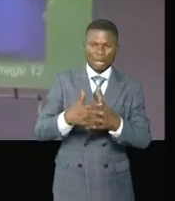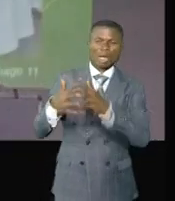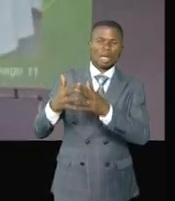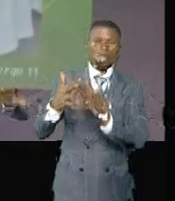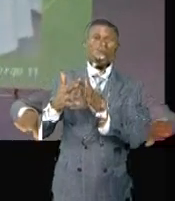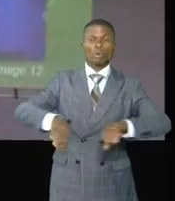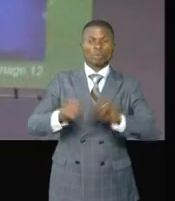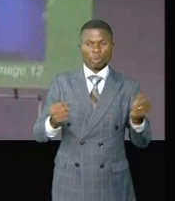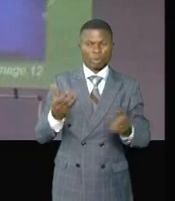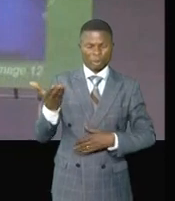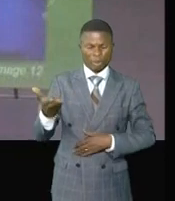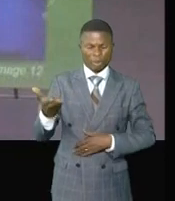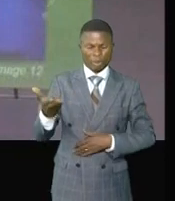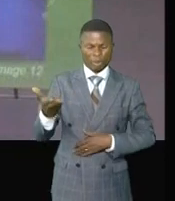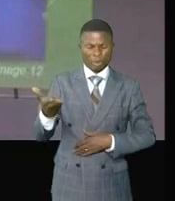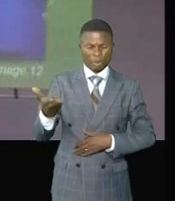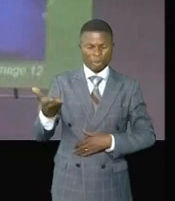Street, mais aussi d'autres